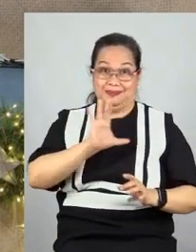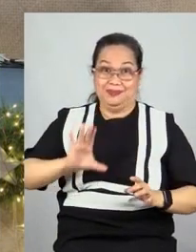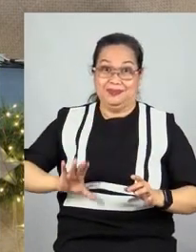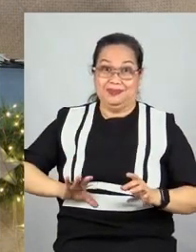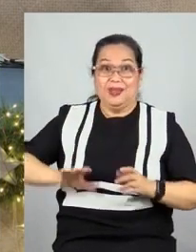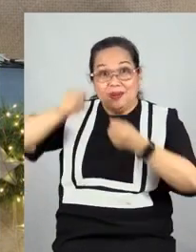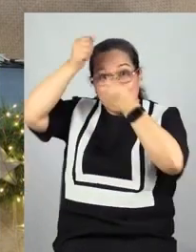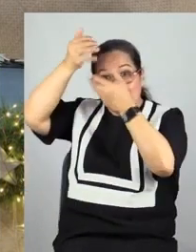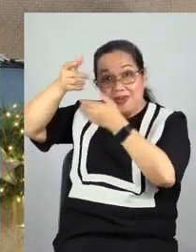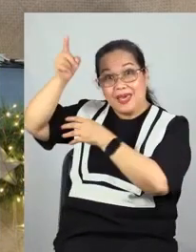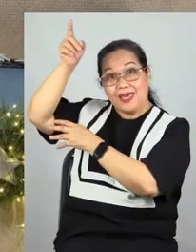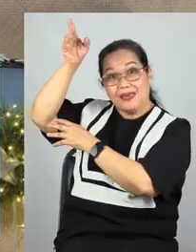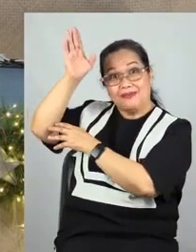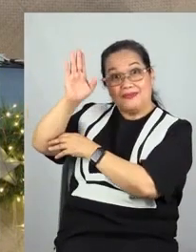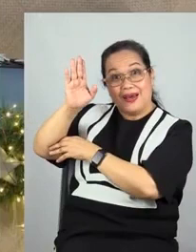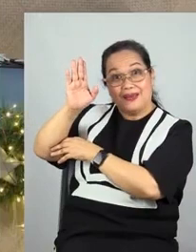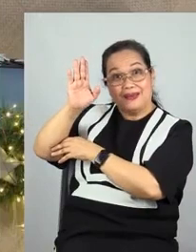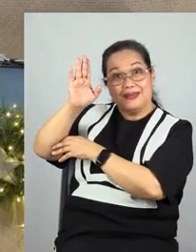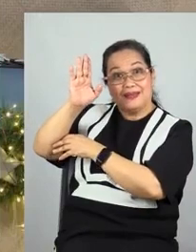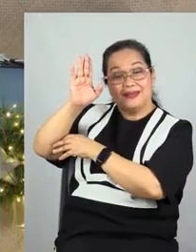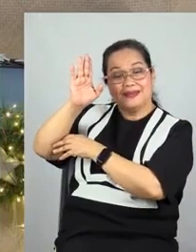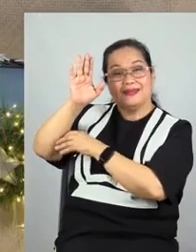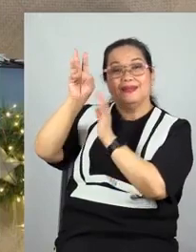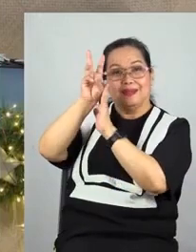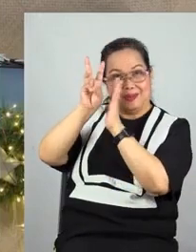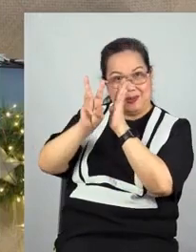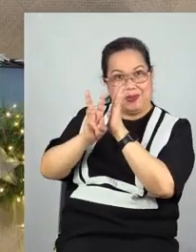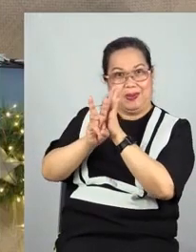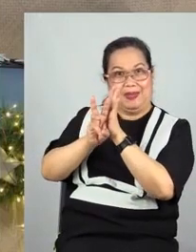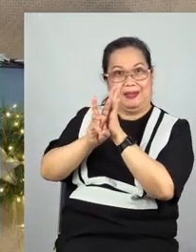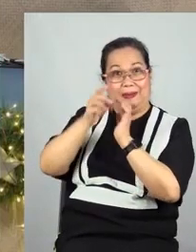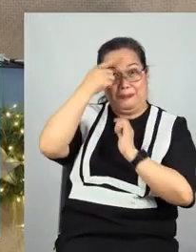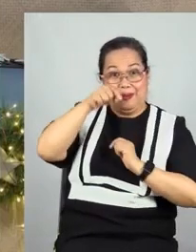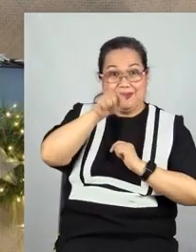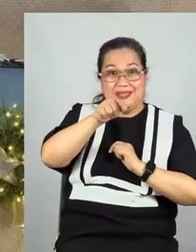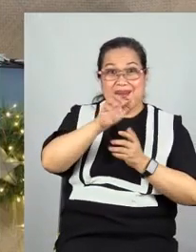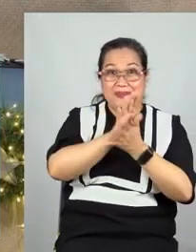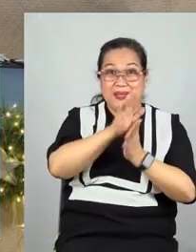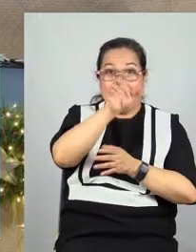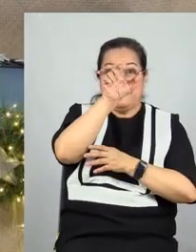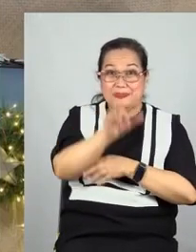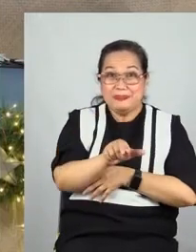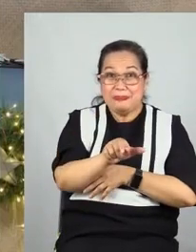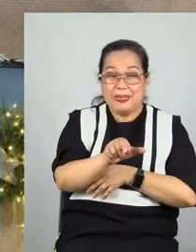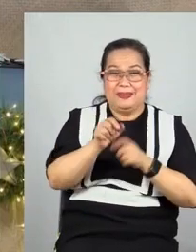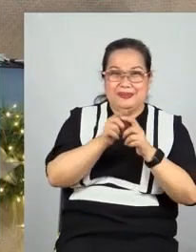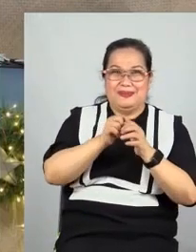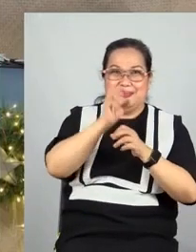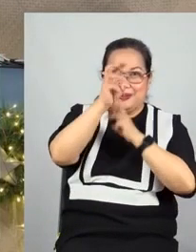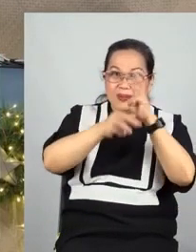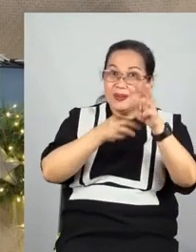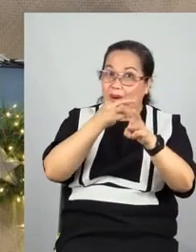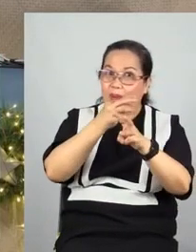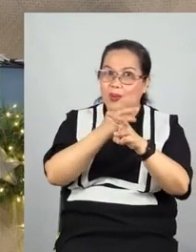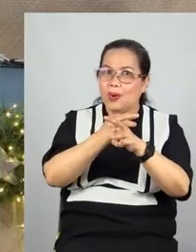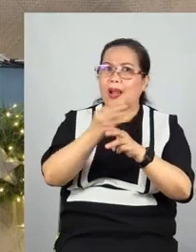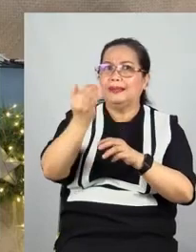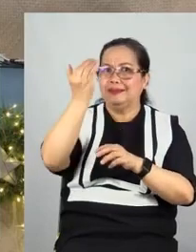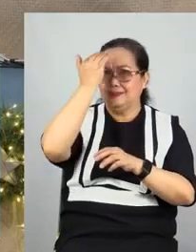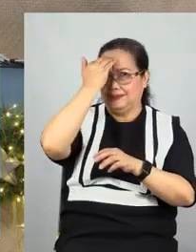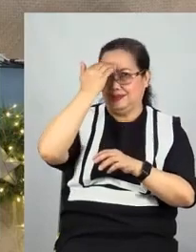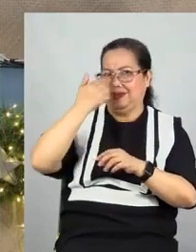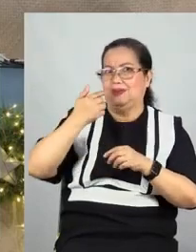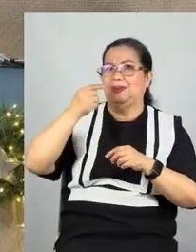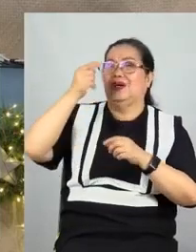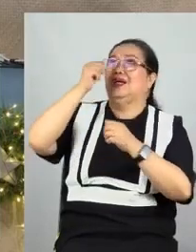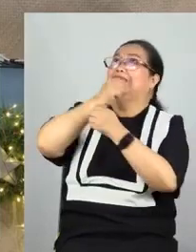Ama. "But I do as the Father has commanded me, so that the world may know that I love